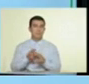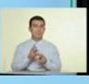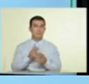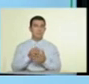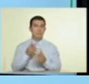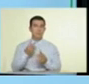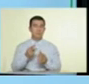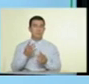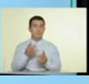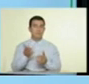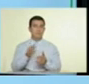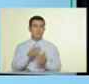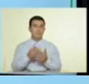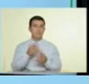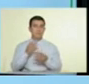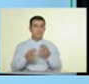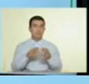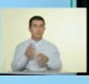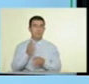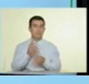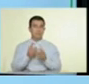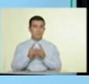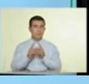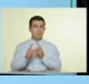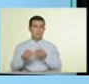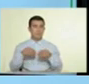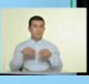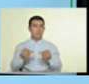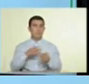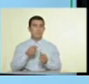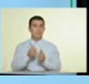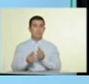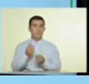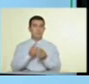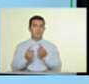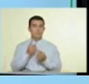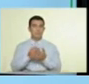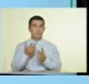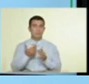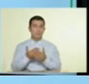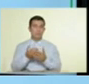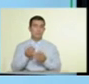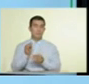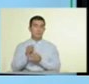tadan pomidor ko'chati ekildi. So'ng bu qatorlarning har biriga yana 8 tadan